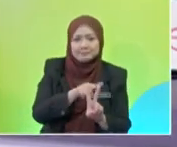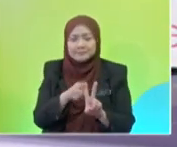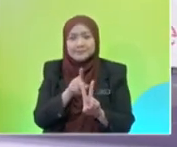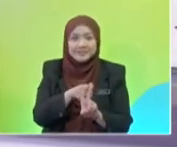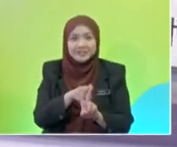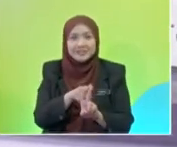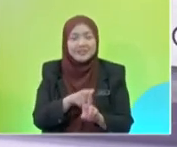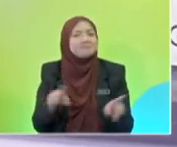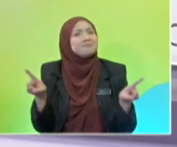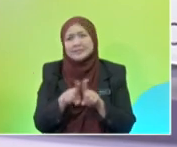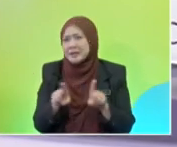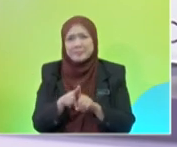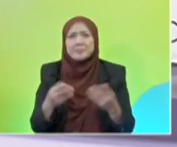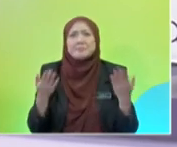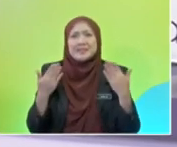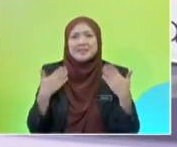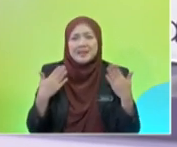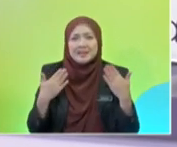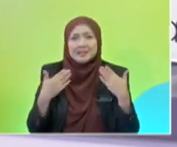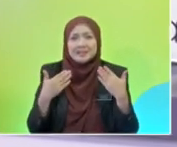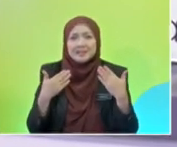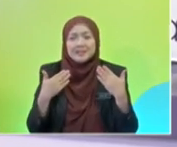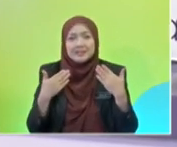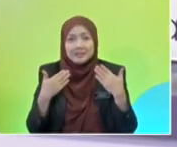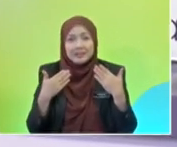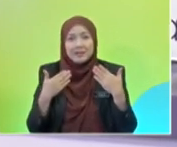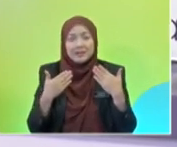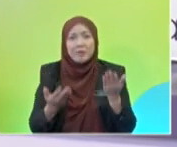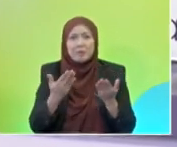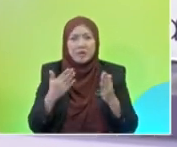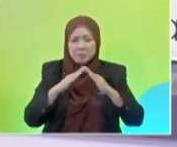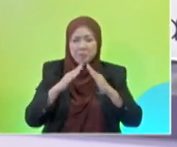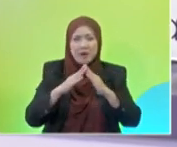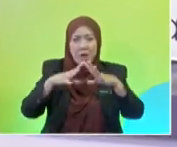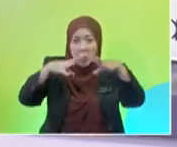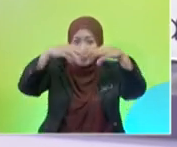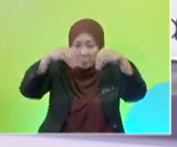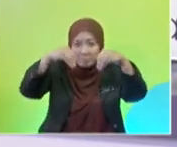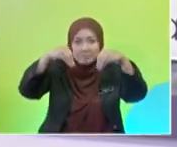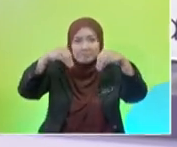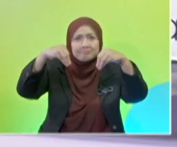ini kita tengok eee mungkin Ibu Bapak begitu Pasang waktu rumah tak ada cahaya itu Nah inilah